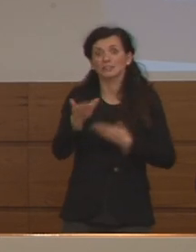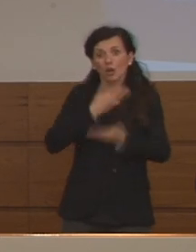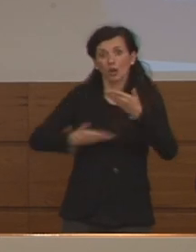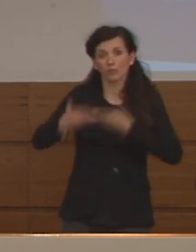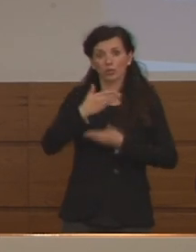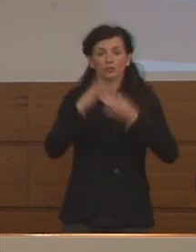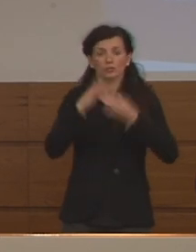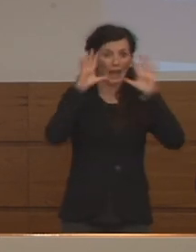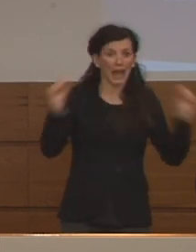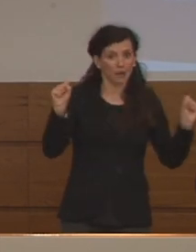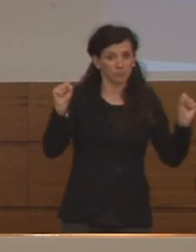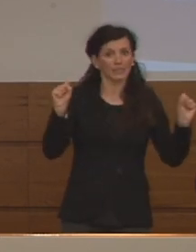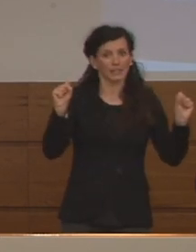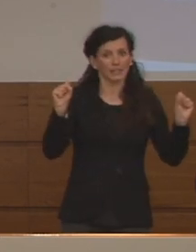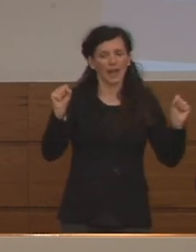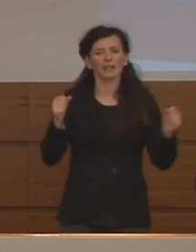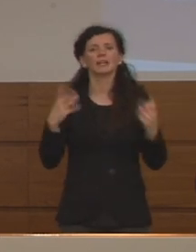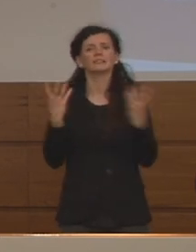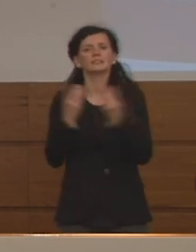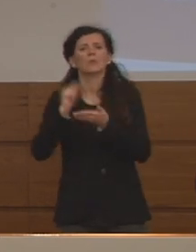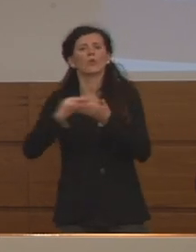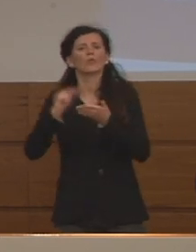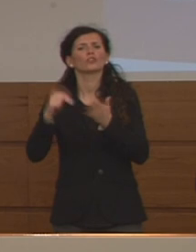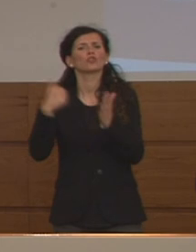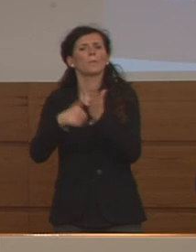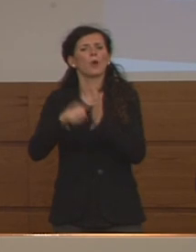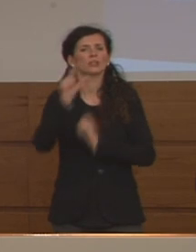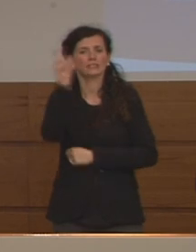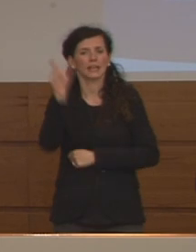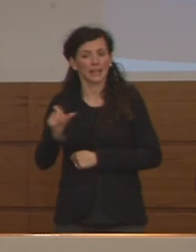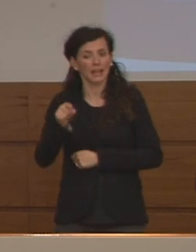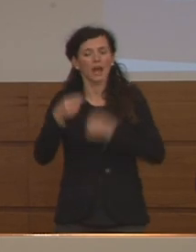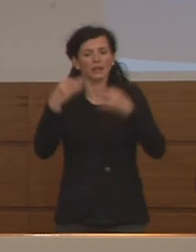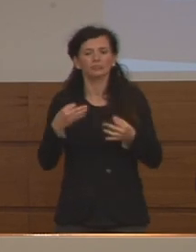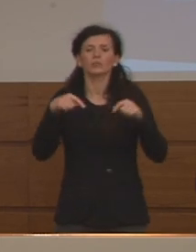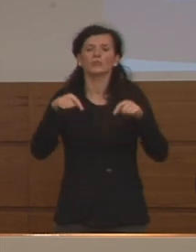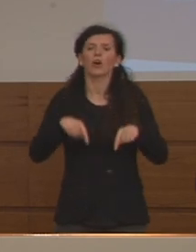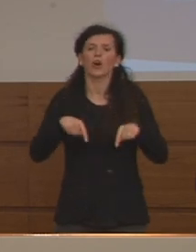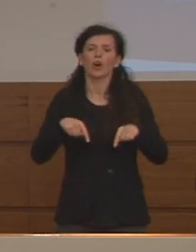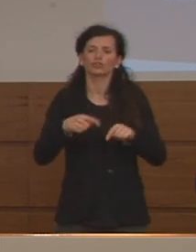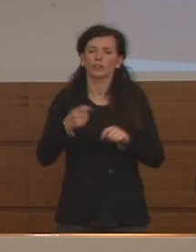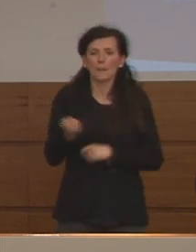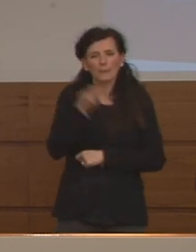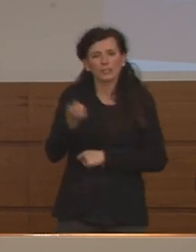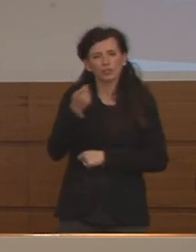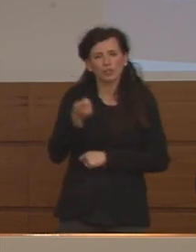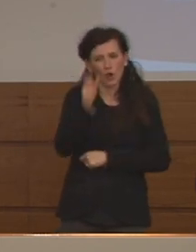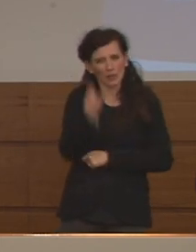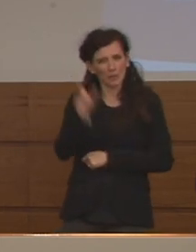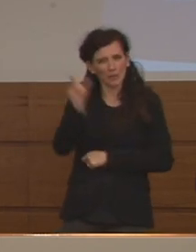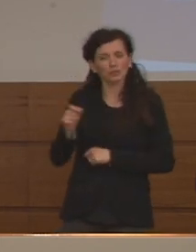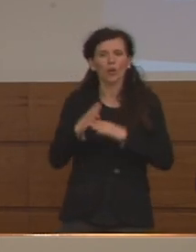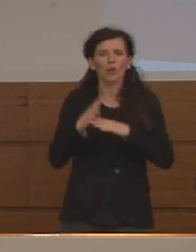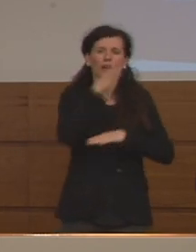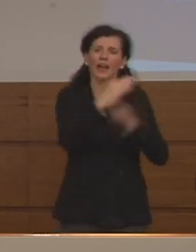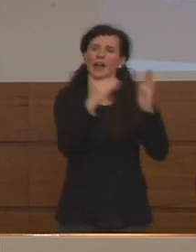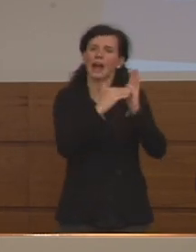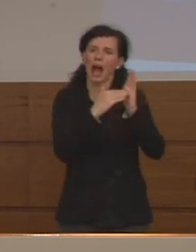l'arma dei carabinieri e poste italiane sono state consegnate le prime pensioni direttamente a domicilio